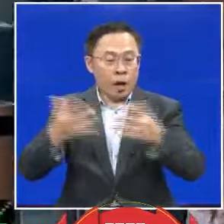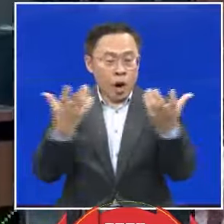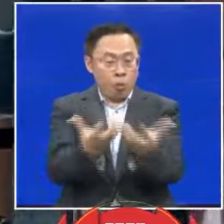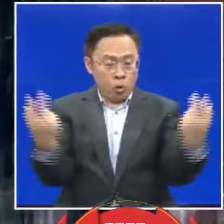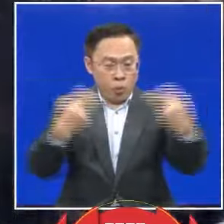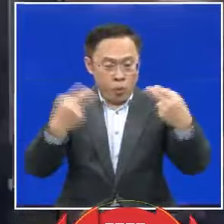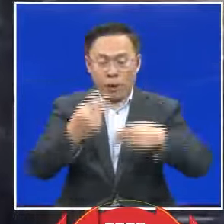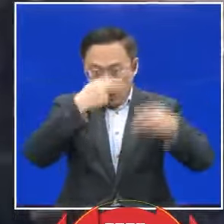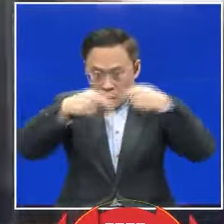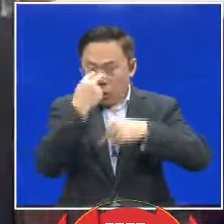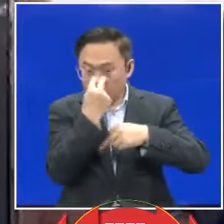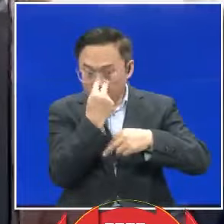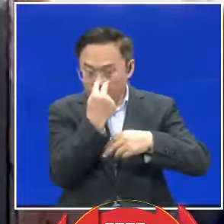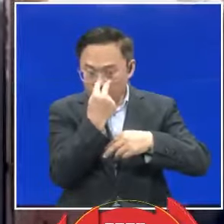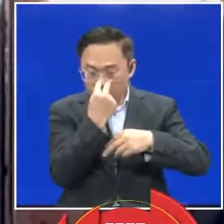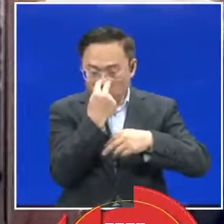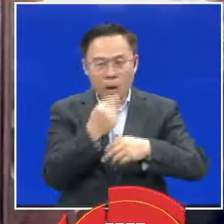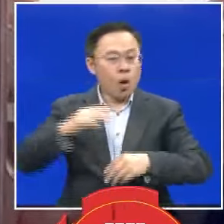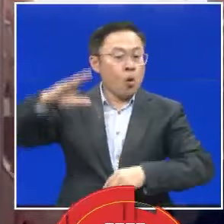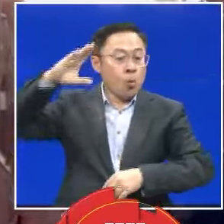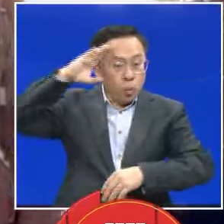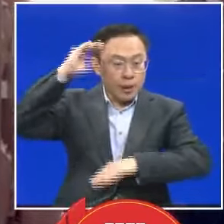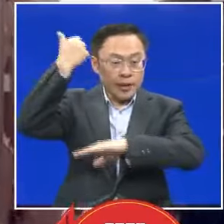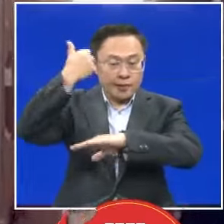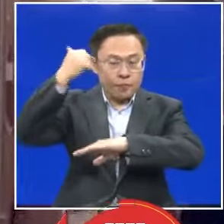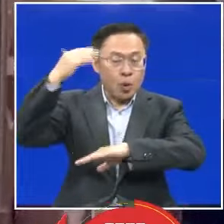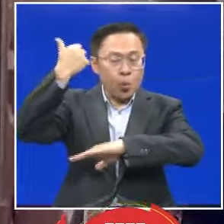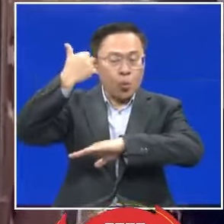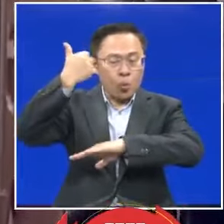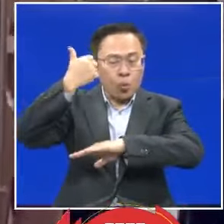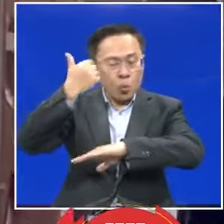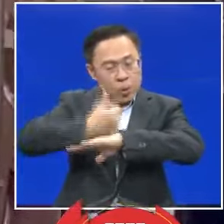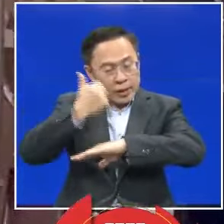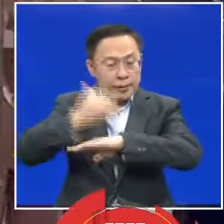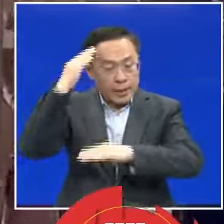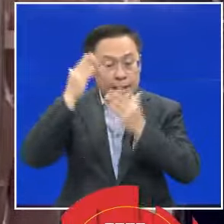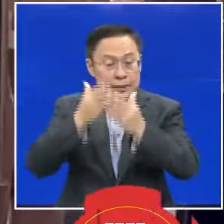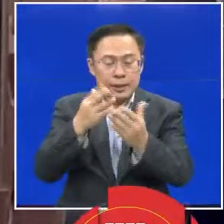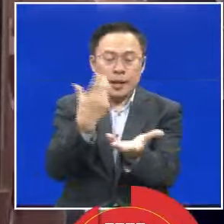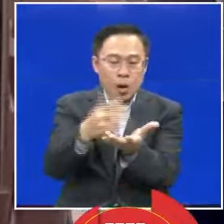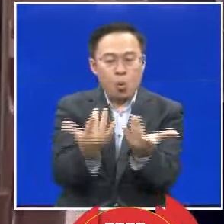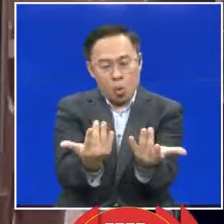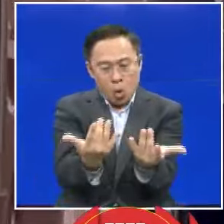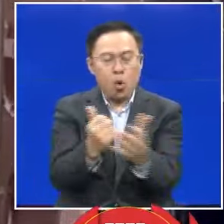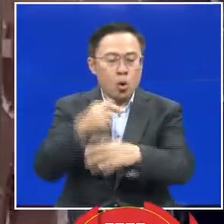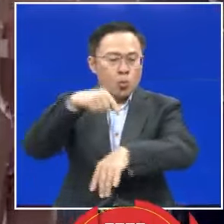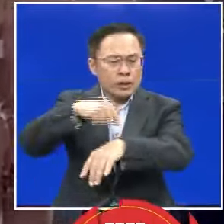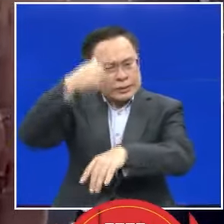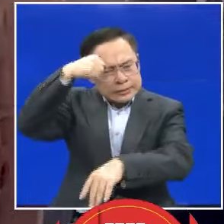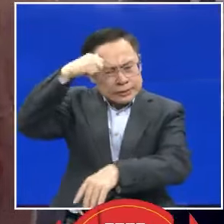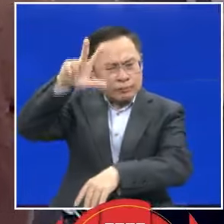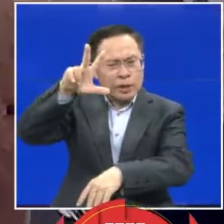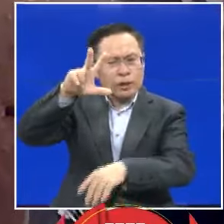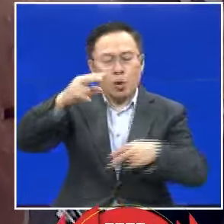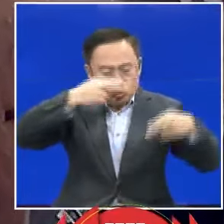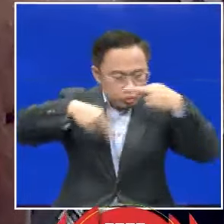ครับพลเรือเอกอดุงพันเอี่ยมก็พูดถึงความคืบหน้าบอกว่ารอผลการสอบสวนหน่อยก็แล้วกันนะครับมีขอเวลาสัก 2-3 วันน่าจะ